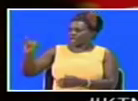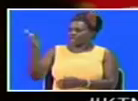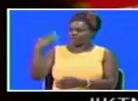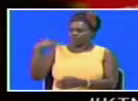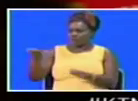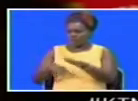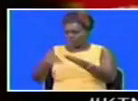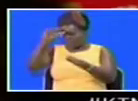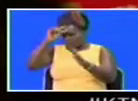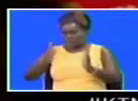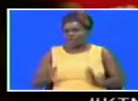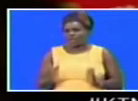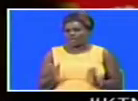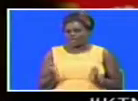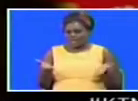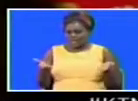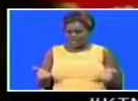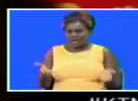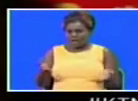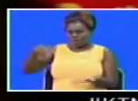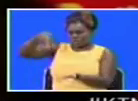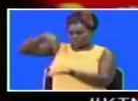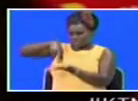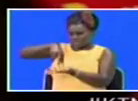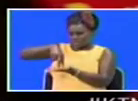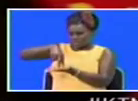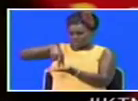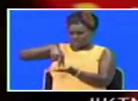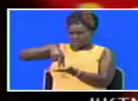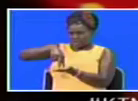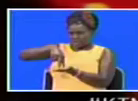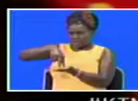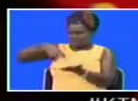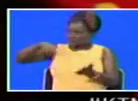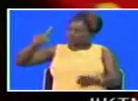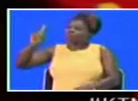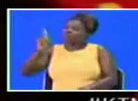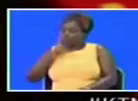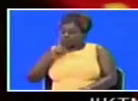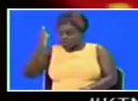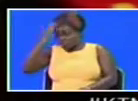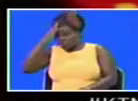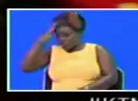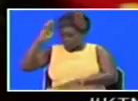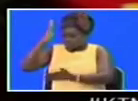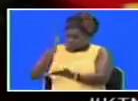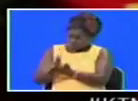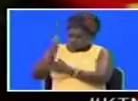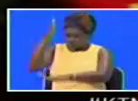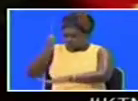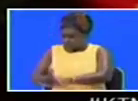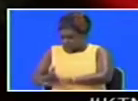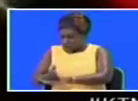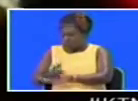na naibu wa gavana Isaac Ruto ambaye hivi sasa anawania pia nafasi hiyo. Na kufikia kesho tutajua mbivu na mbichi ni nani atakabiliana na